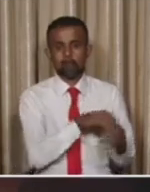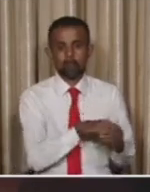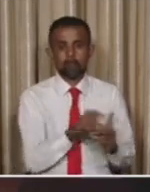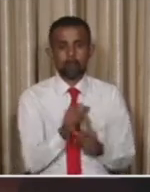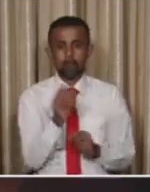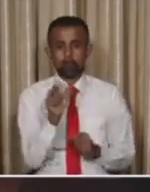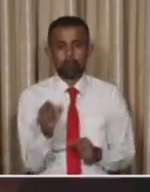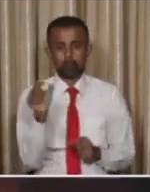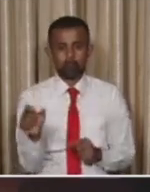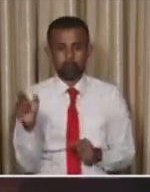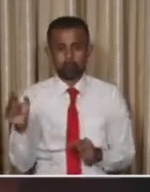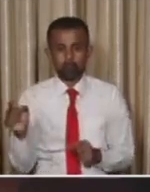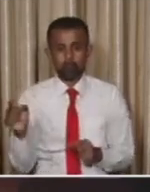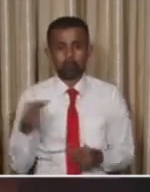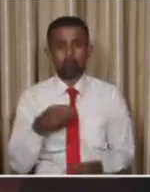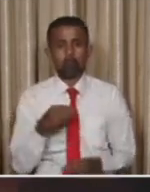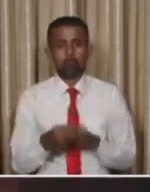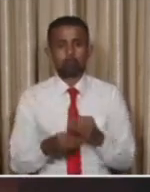පුද්ගලයන් හැටියට සහ ආයතන හැටියට.